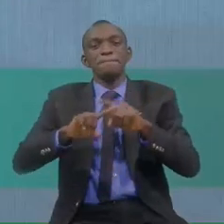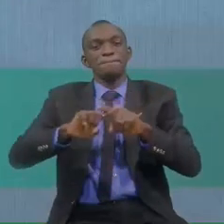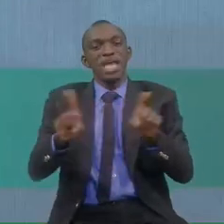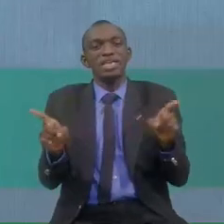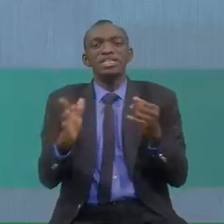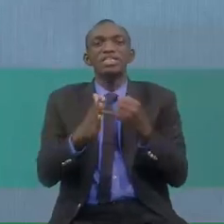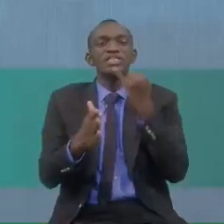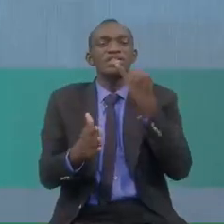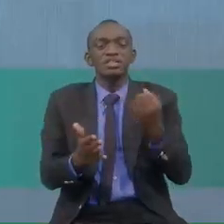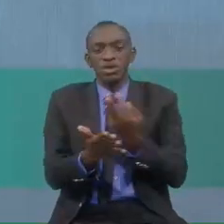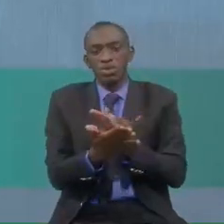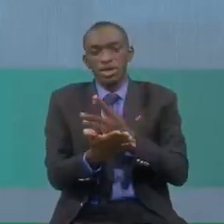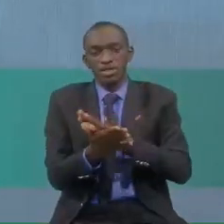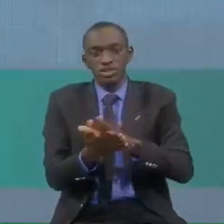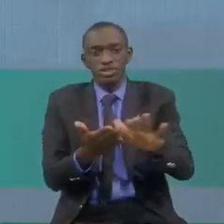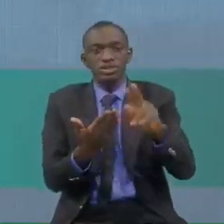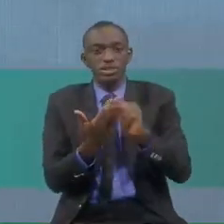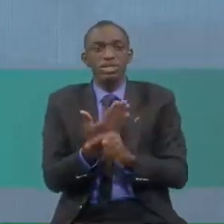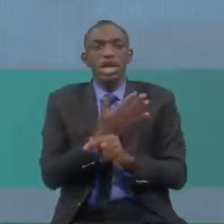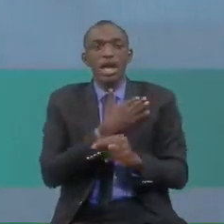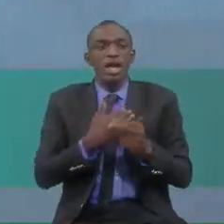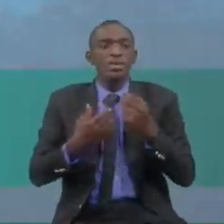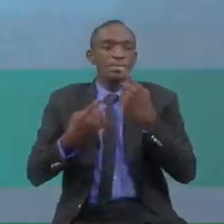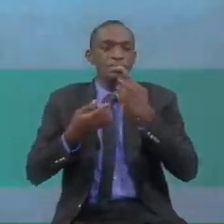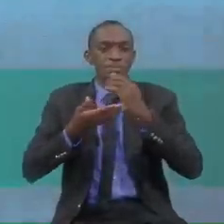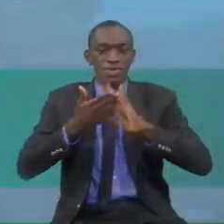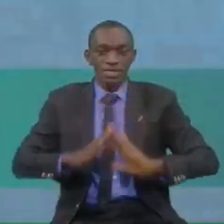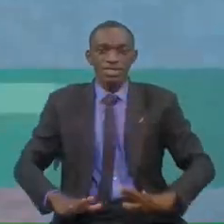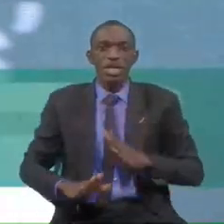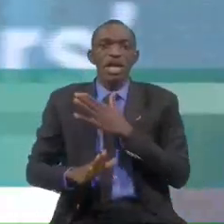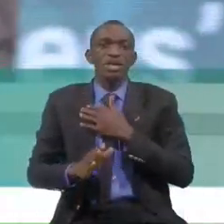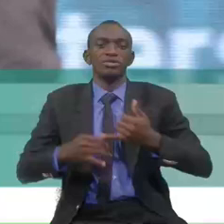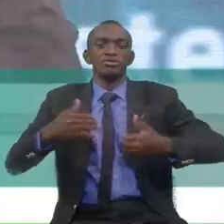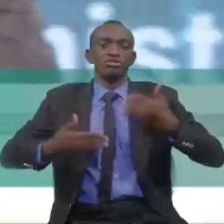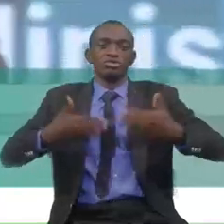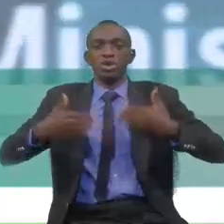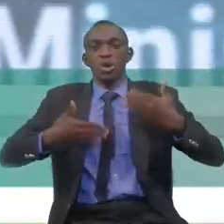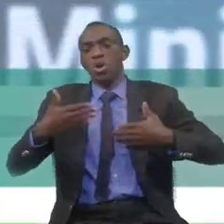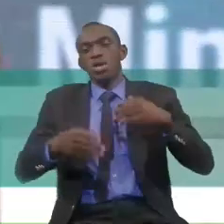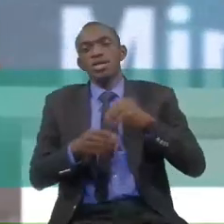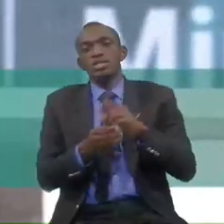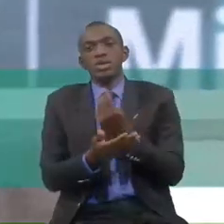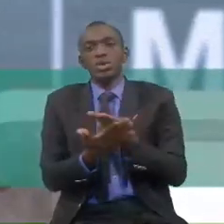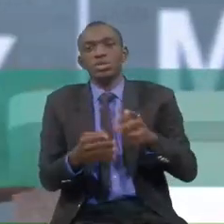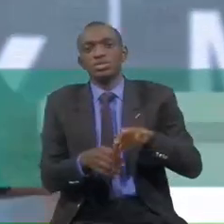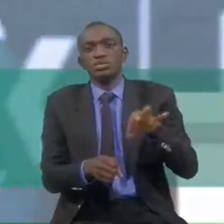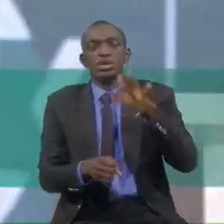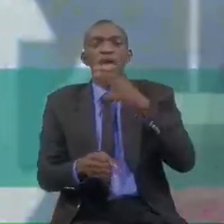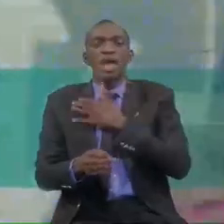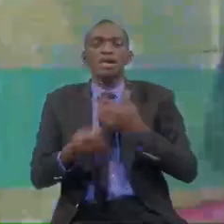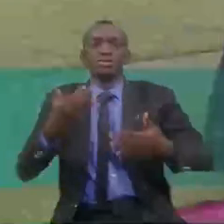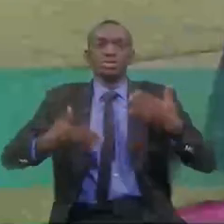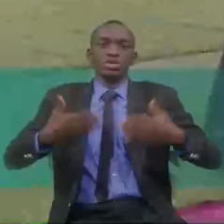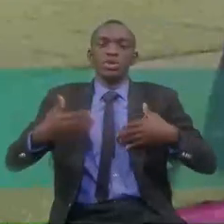la justice, la paix et la joie par le Saint-Esprit. Et la joie par